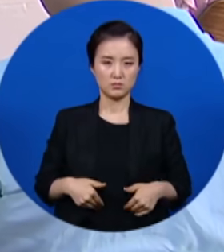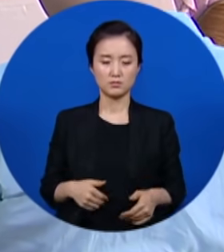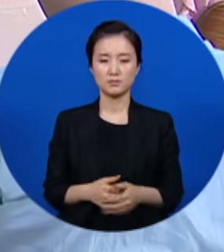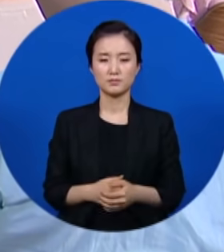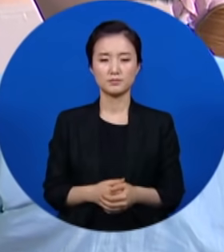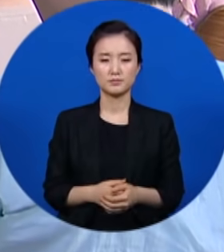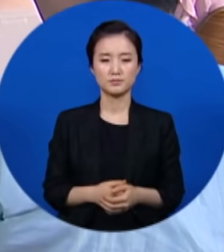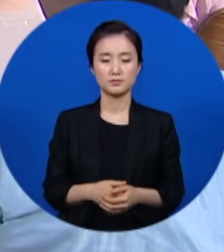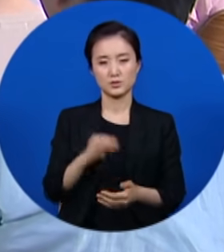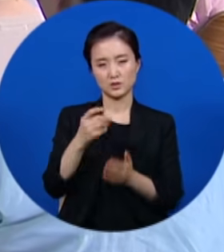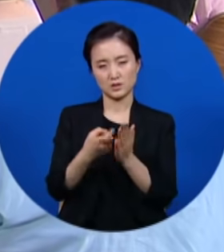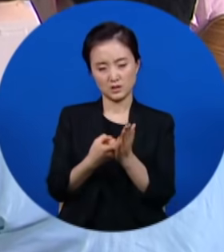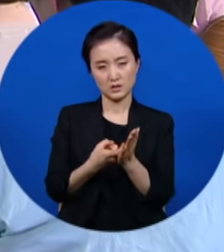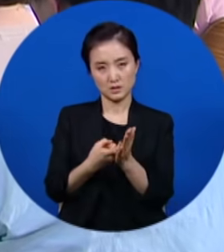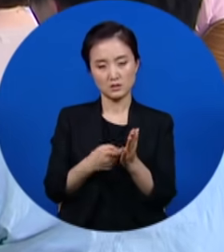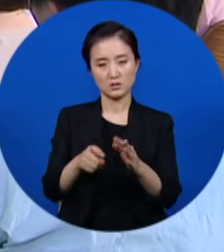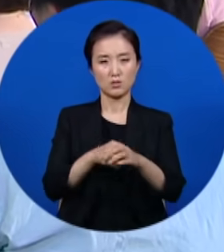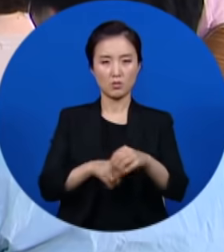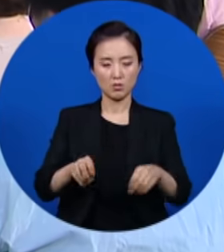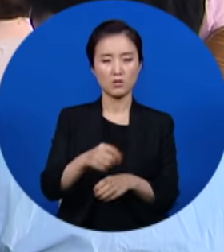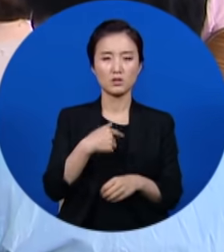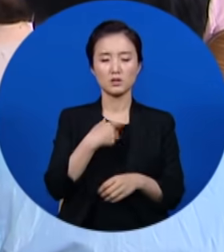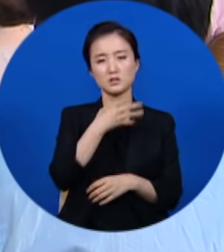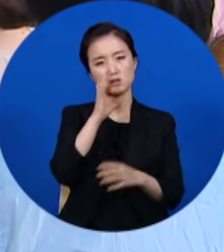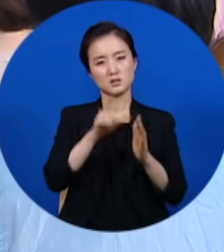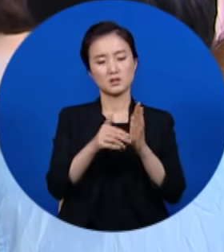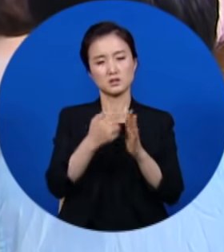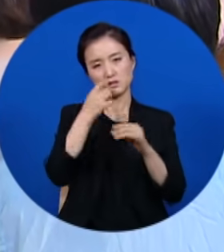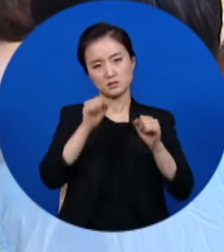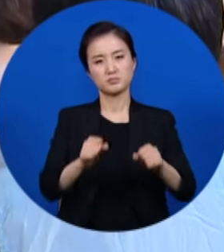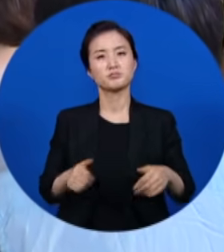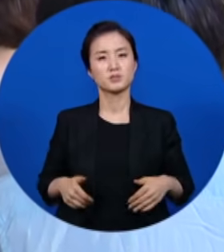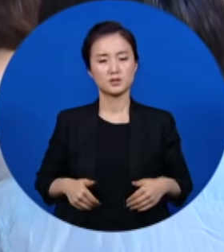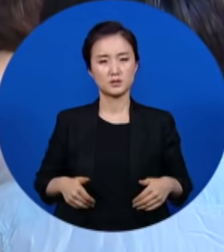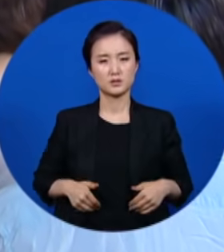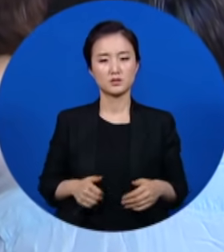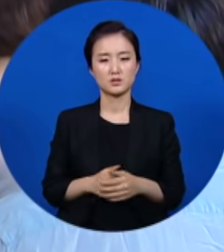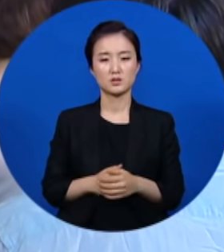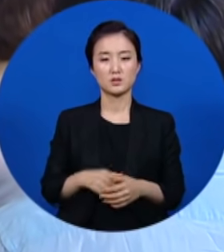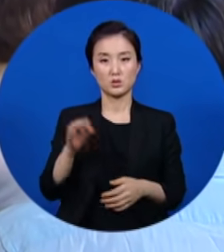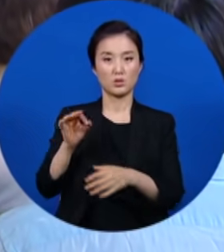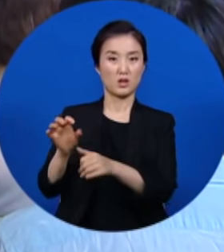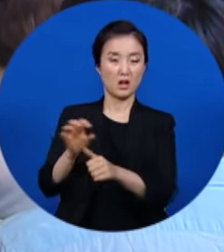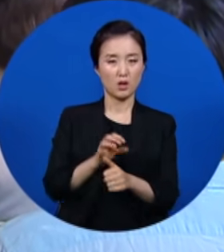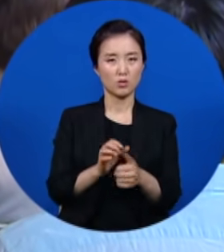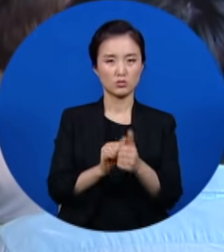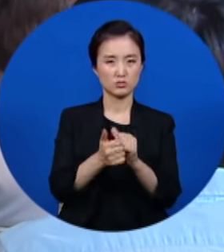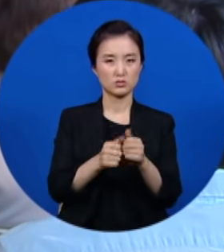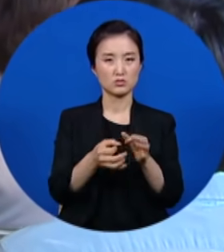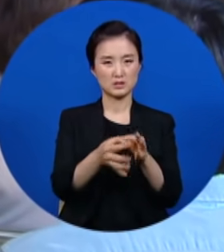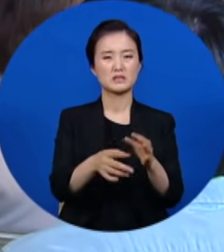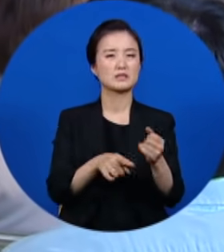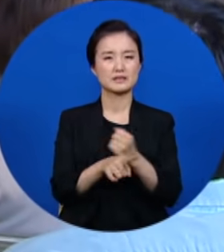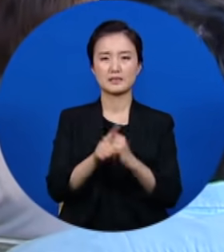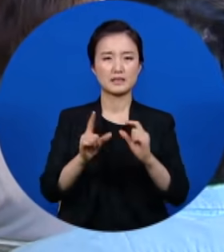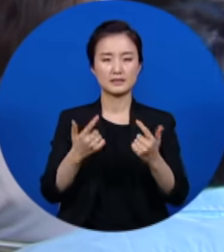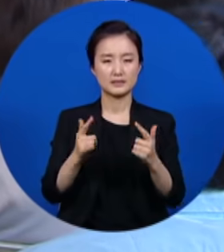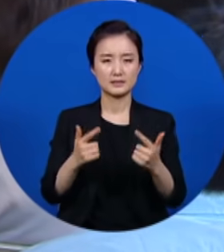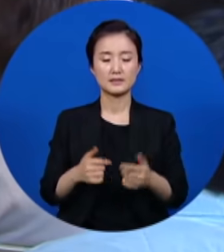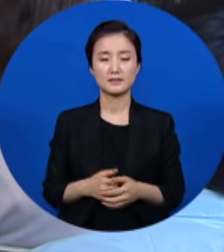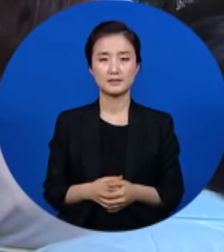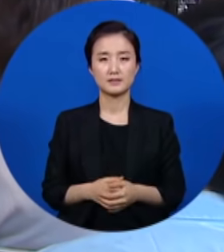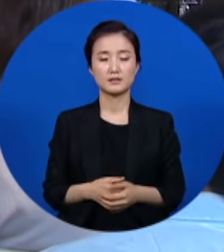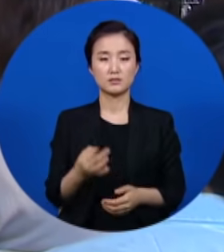아낀 돈으로 자기 노우 되어야 되요 아 그 돈으로 채택하는 말이구나 아니거든요 보세요 선진국